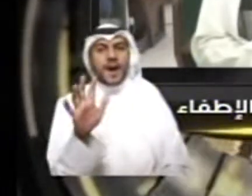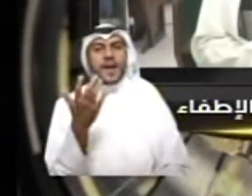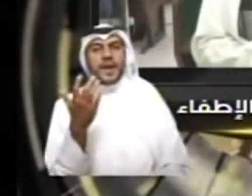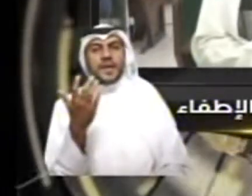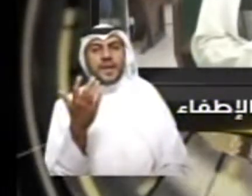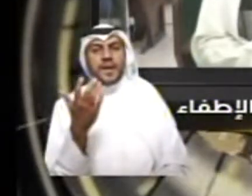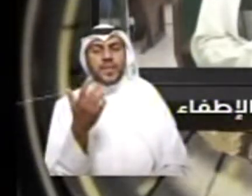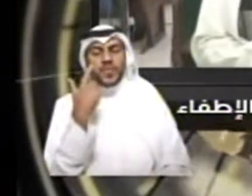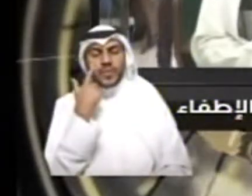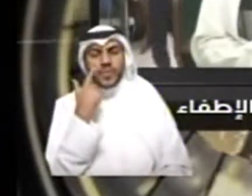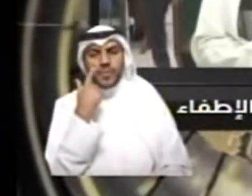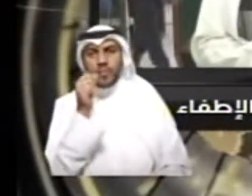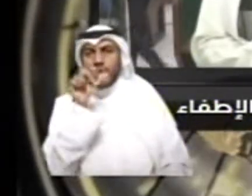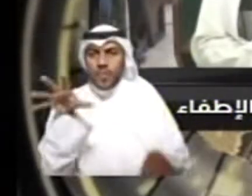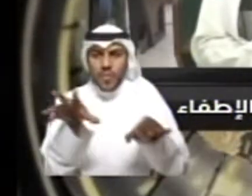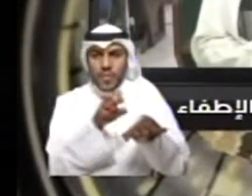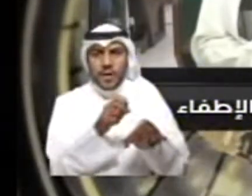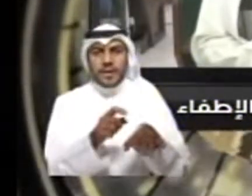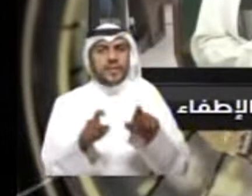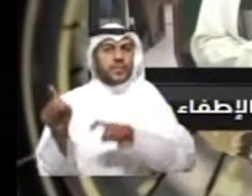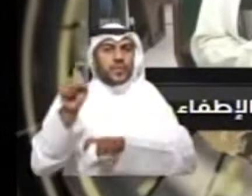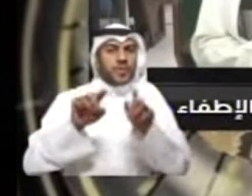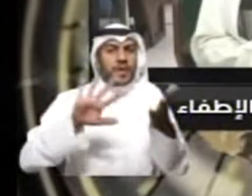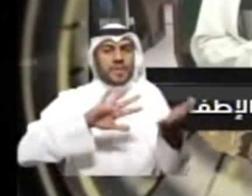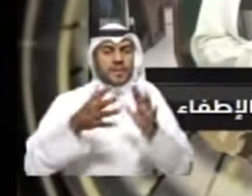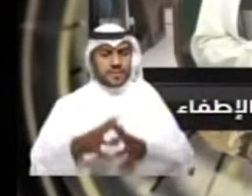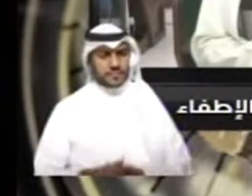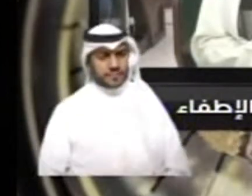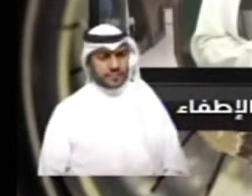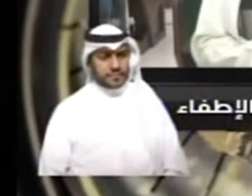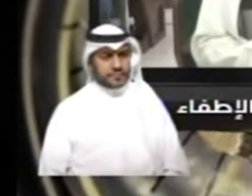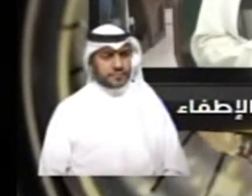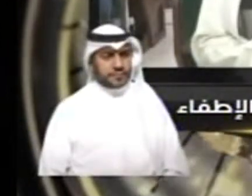معالجة آثار وأيضا تداعيات الأمطار، كيف تبدو الصورة لديك؟